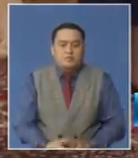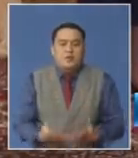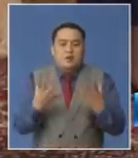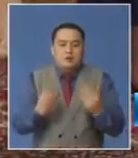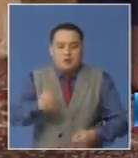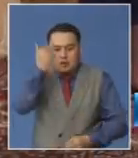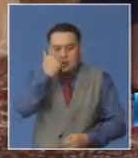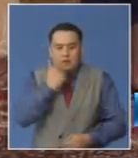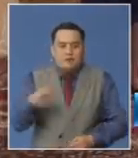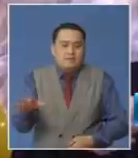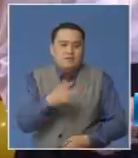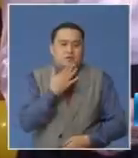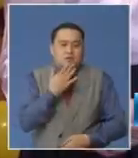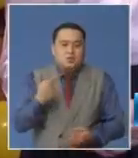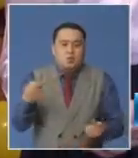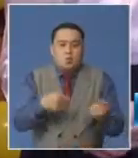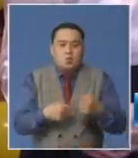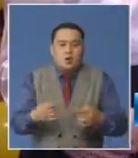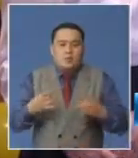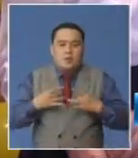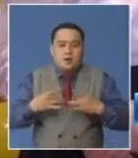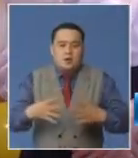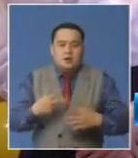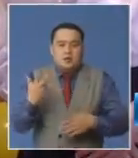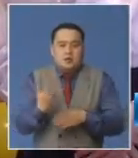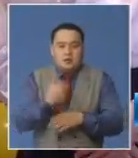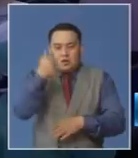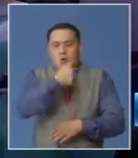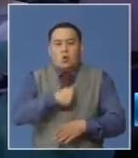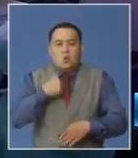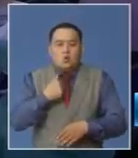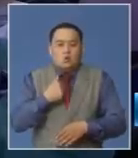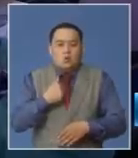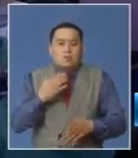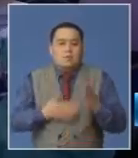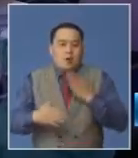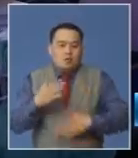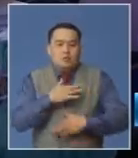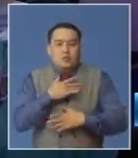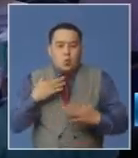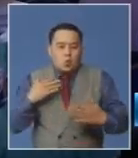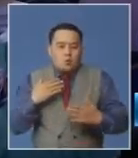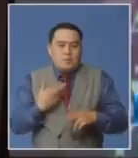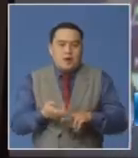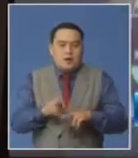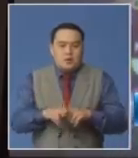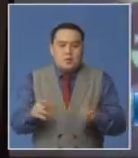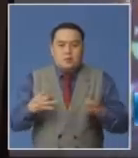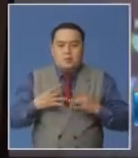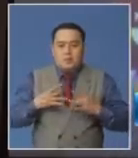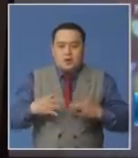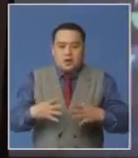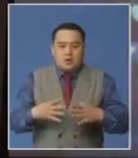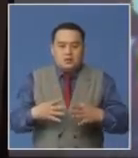благодарности всех этносов друг другу отмечается в стране третий год и пришелся по душе многим поэтому разбудит